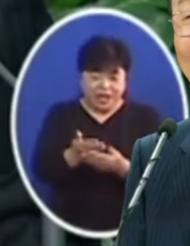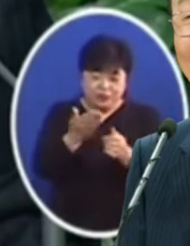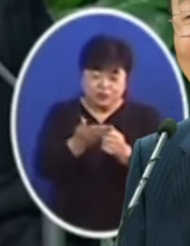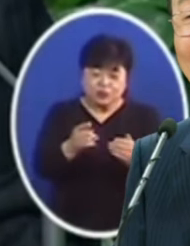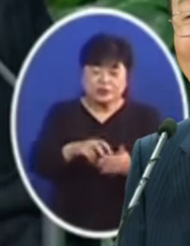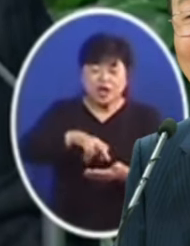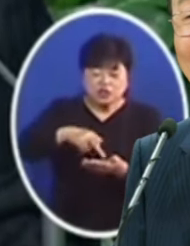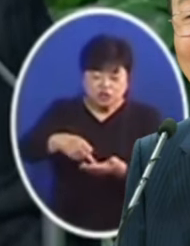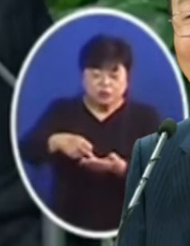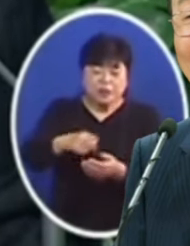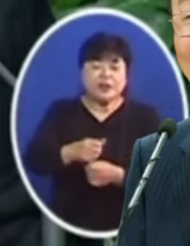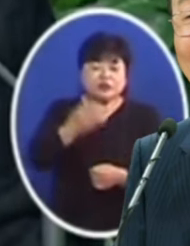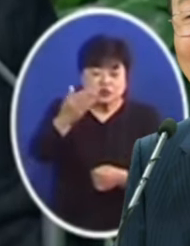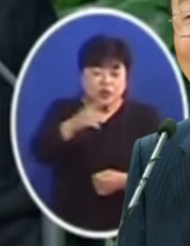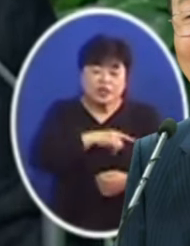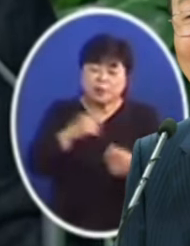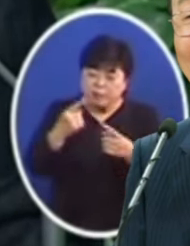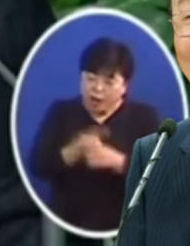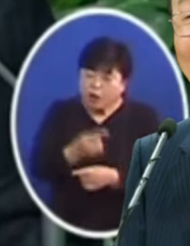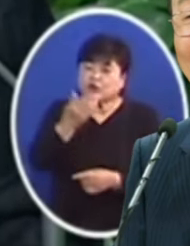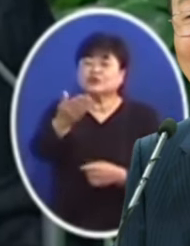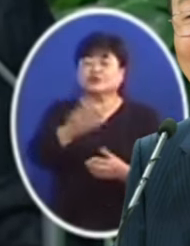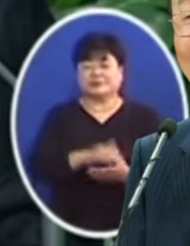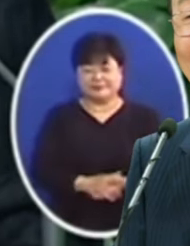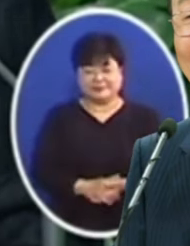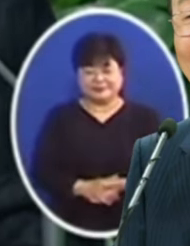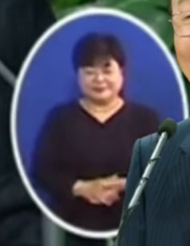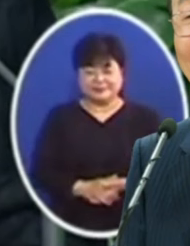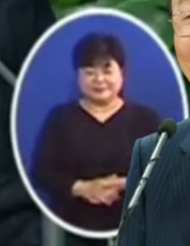위해서 쩔뚝발이를 만들고 이름을 바꿔주신 것입니다.